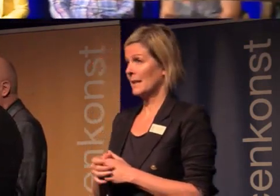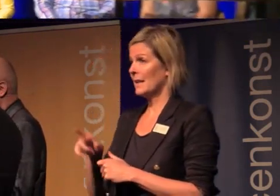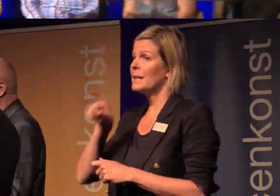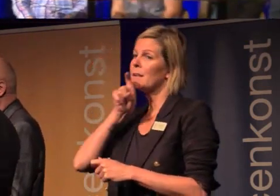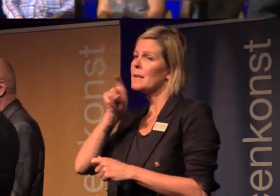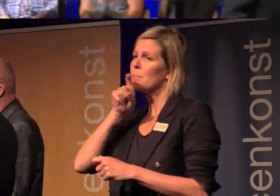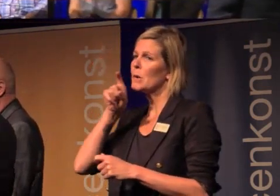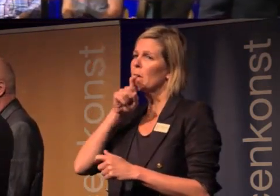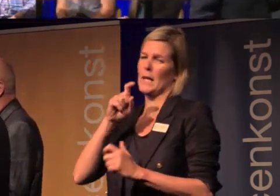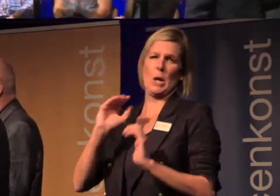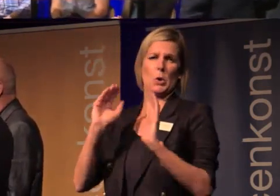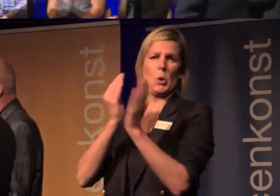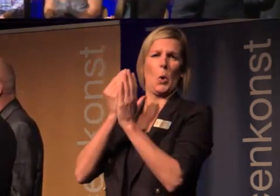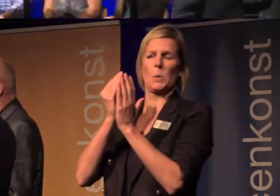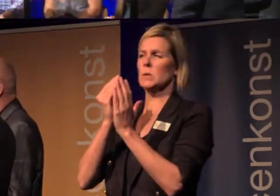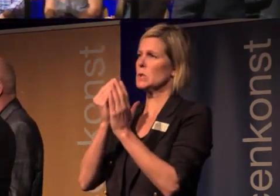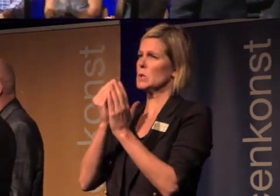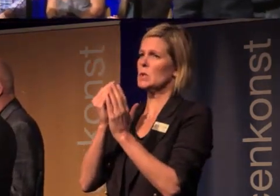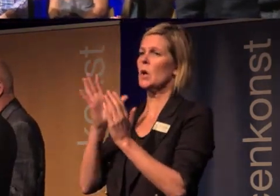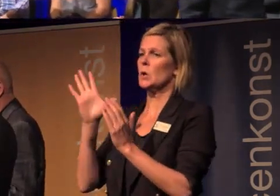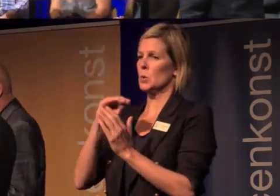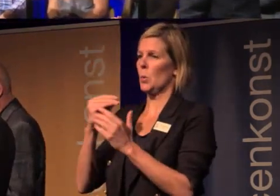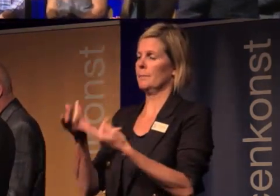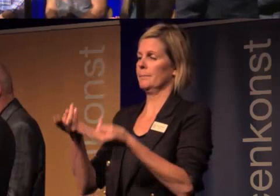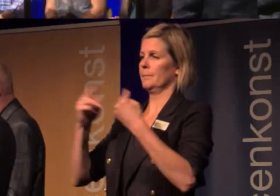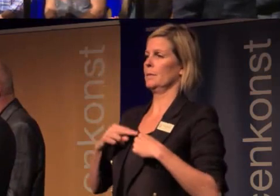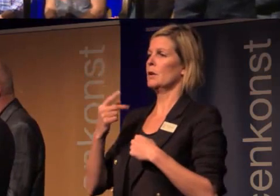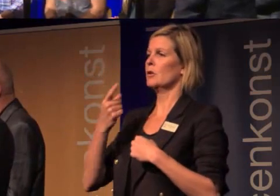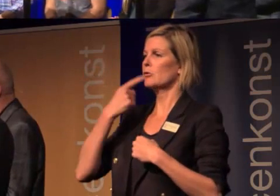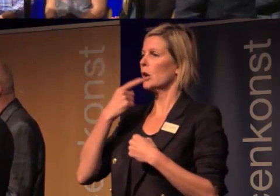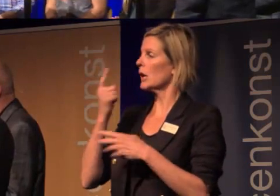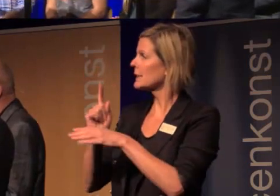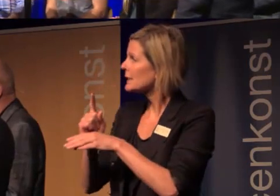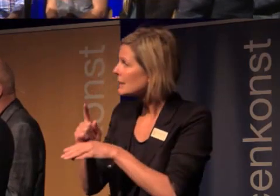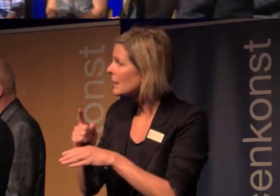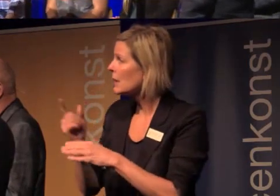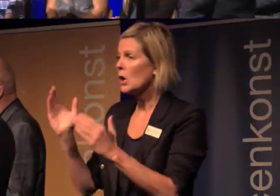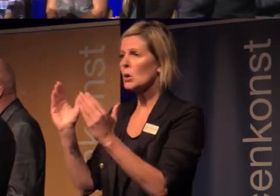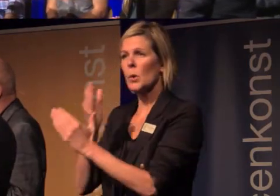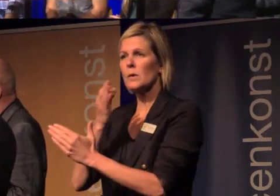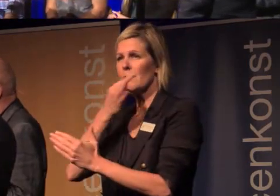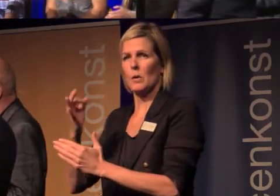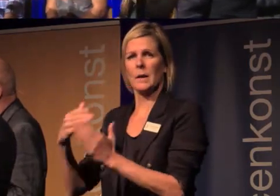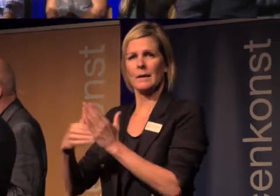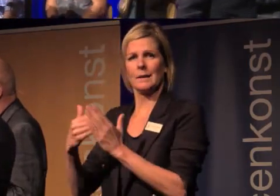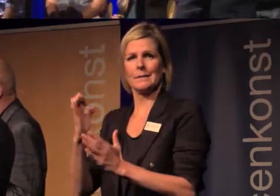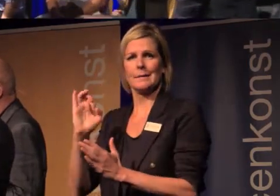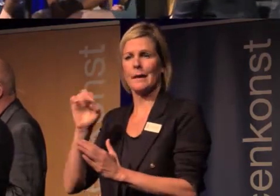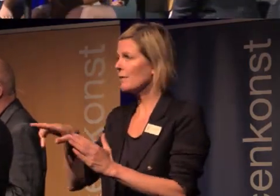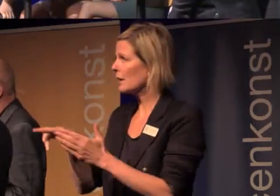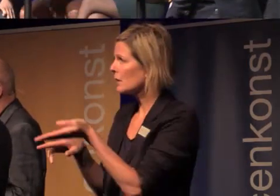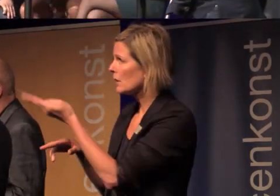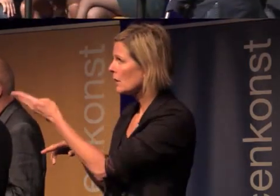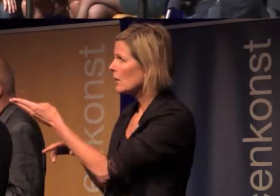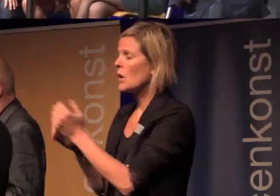repliker får man slänga in när man har talartiden på nästa fråga. Jag har en kort fråga till Stefan bara. Jag måste ställa den. Om det är så att man ska ge